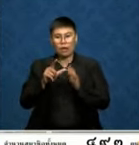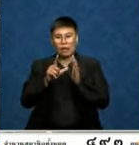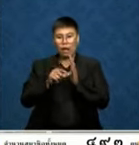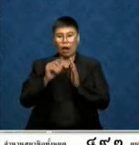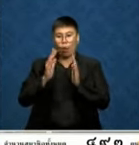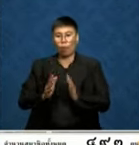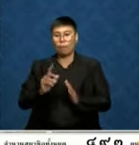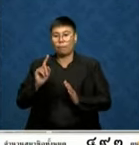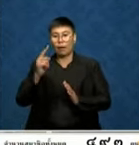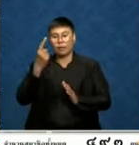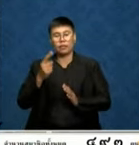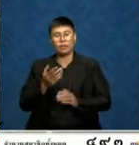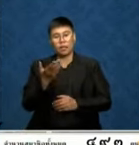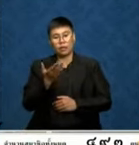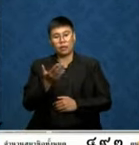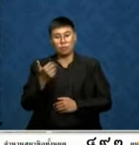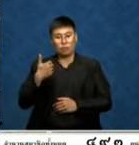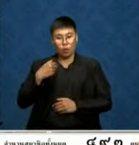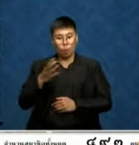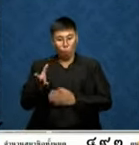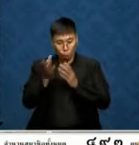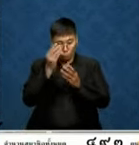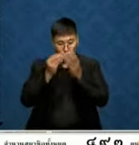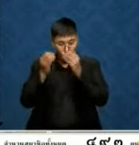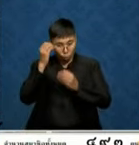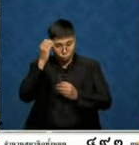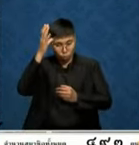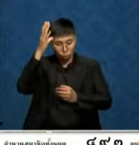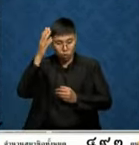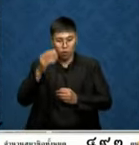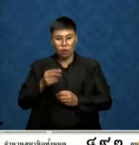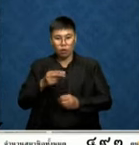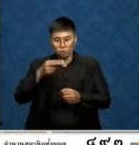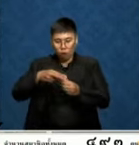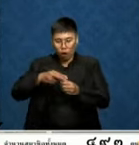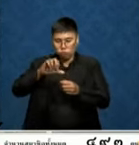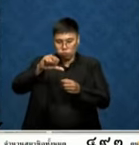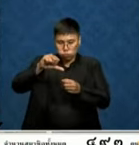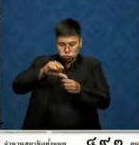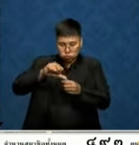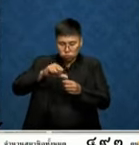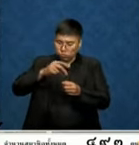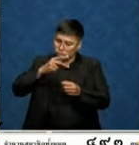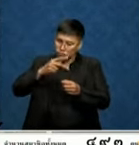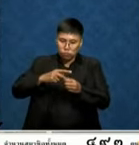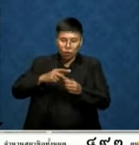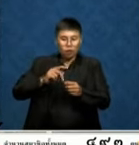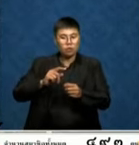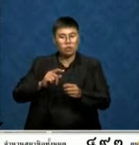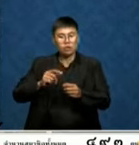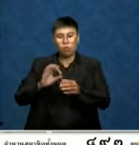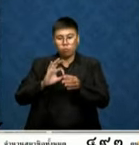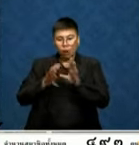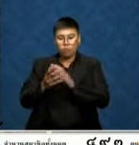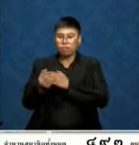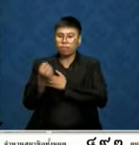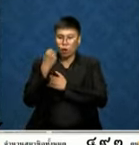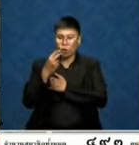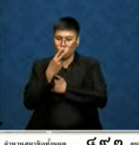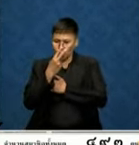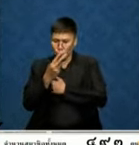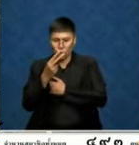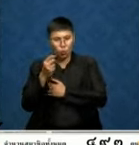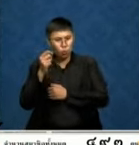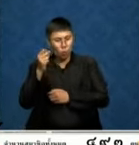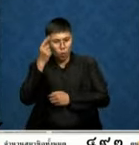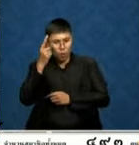หม่นั้นซึ่งท่านมีความรู้ความสามารถเรียกว่าศึกษาพลังงานรู้ดูพลังงานเป็นและนโยบายด้าน